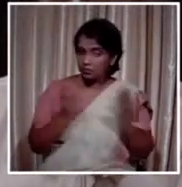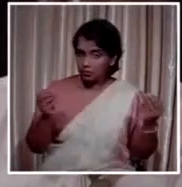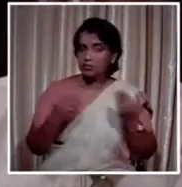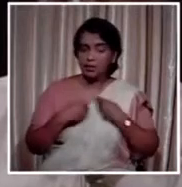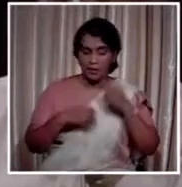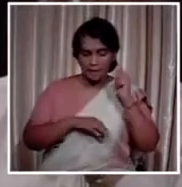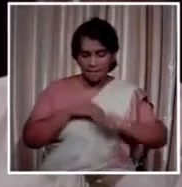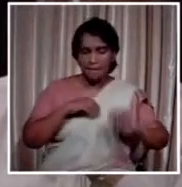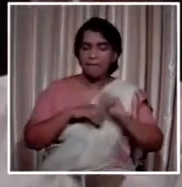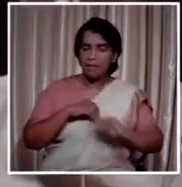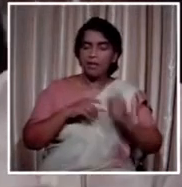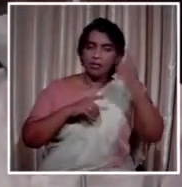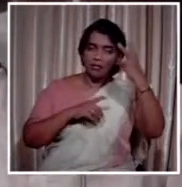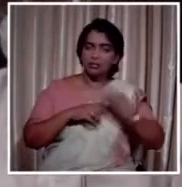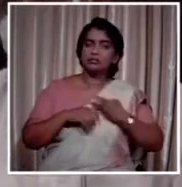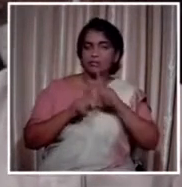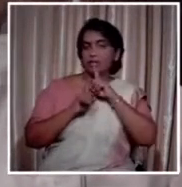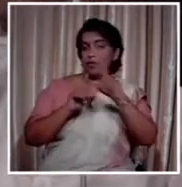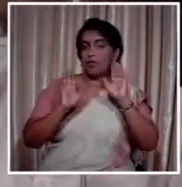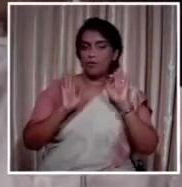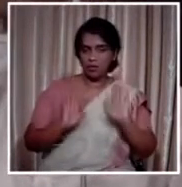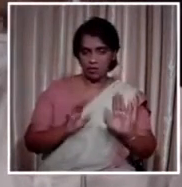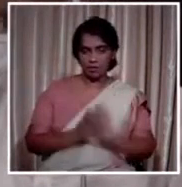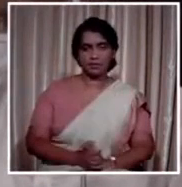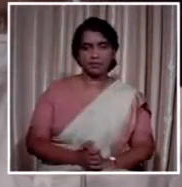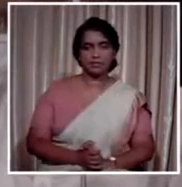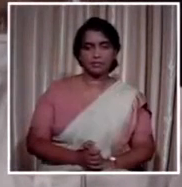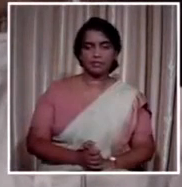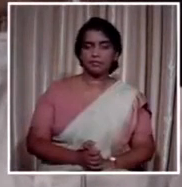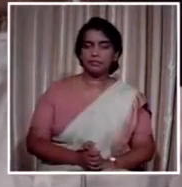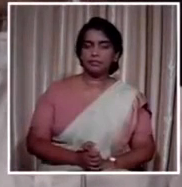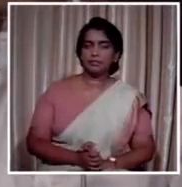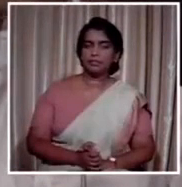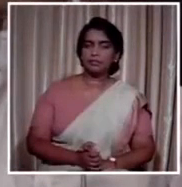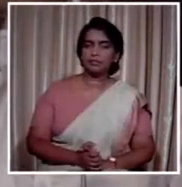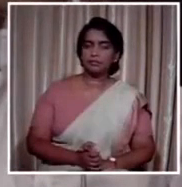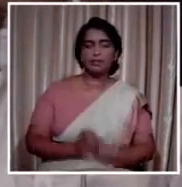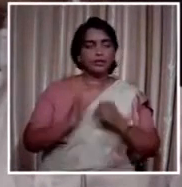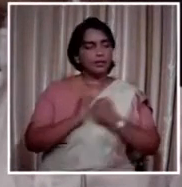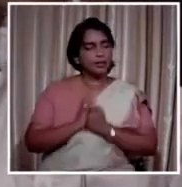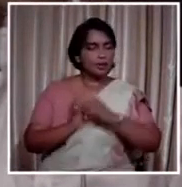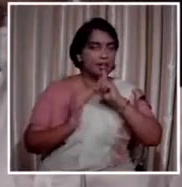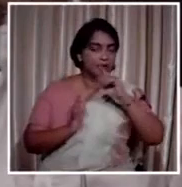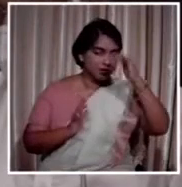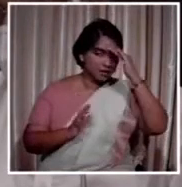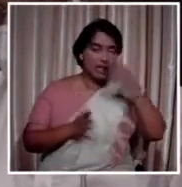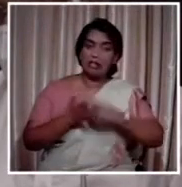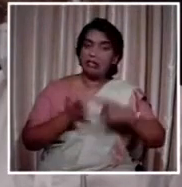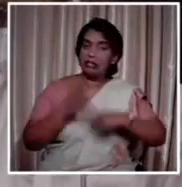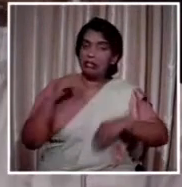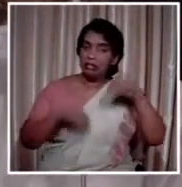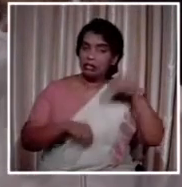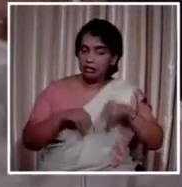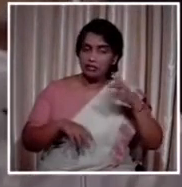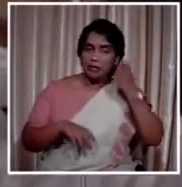நாம் ஒரு விரிவான புதிய அரசியலமைப்பை திருத்தத்தை நோக்கி நகர வேண்டும். அதற்கான எமது முயற்சிக்கு